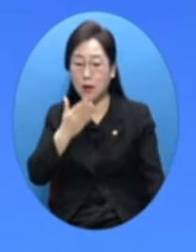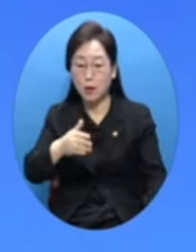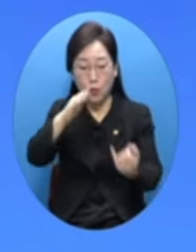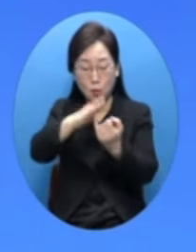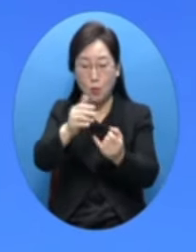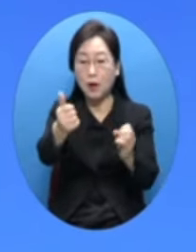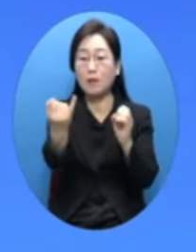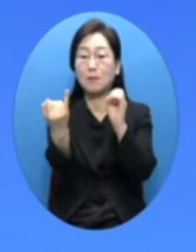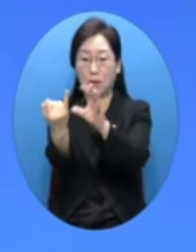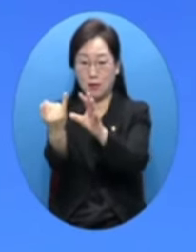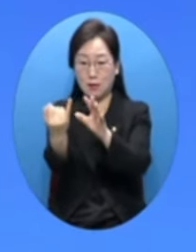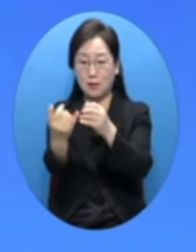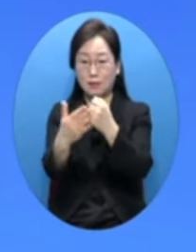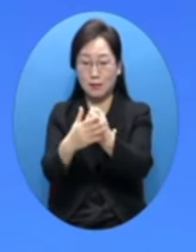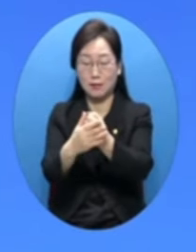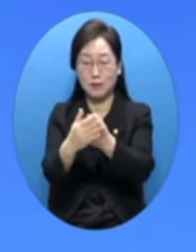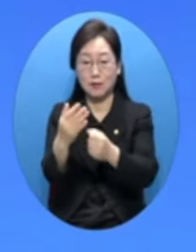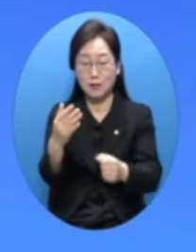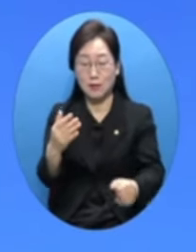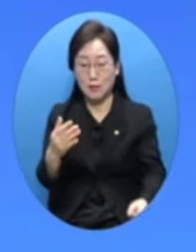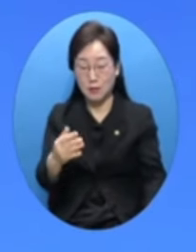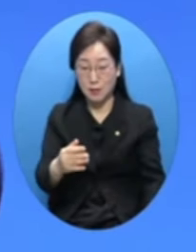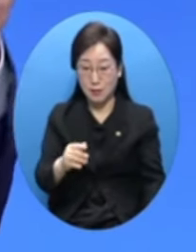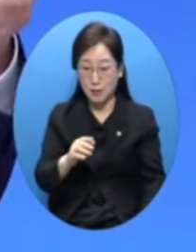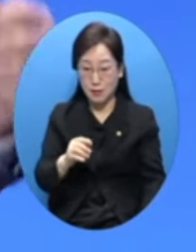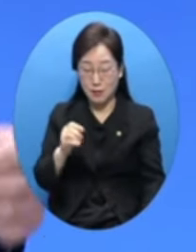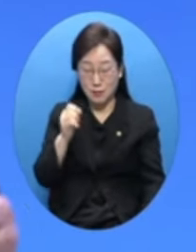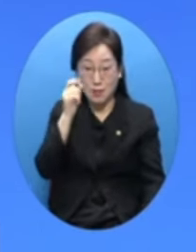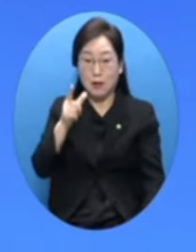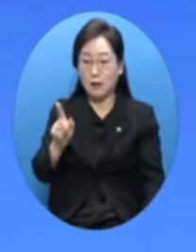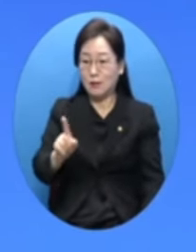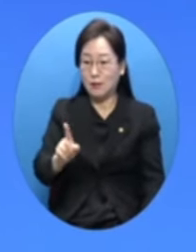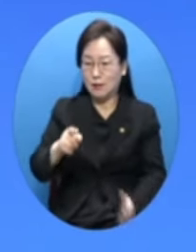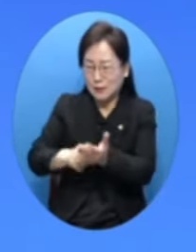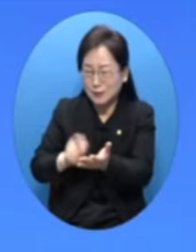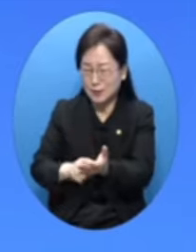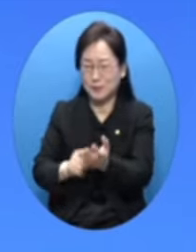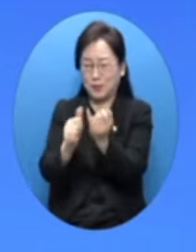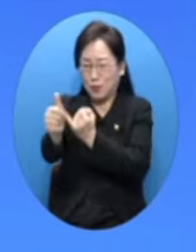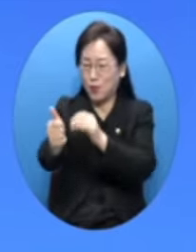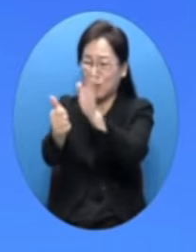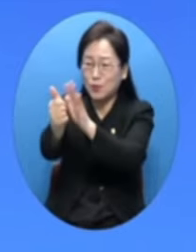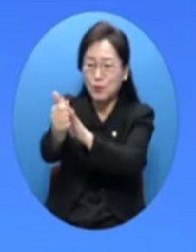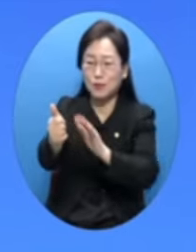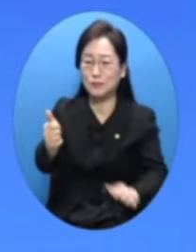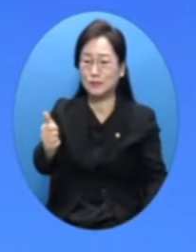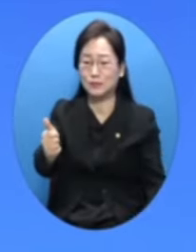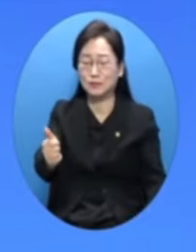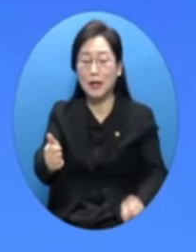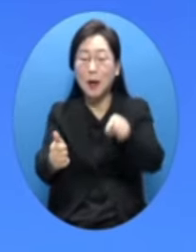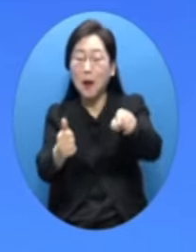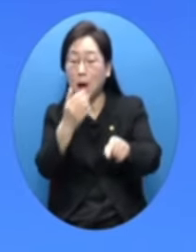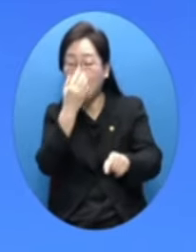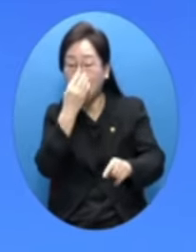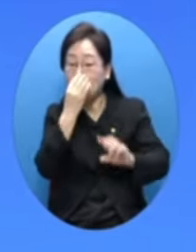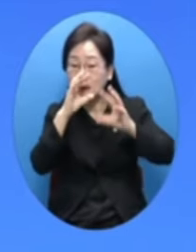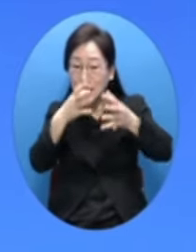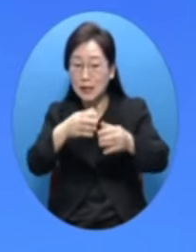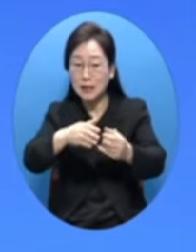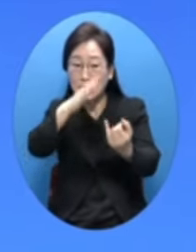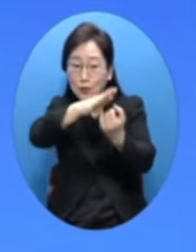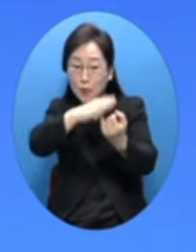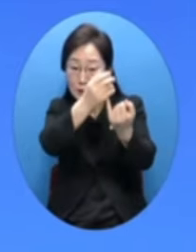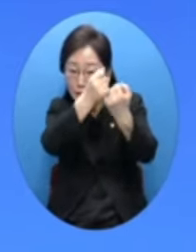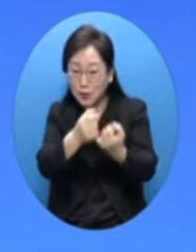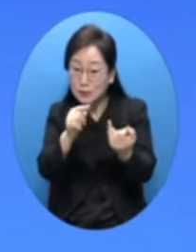그 아내가 가슴이 뛰었습니다. 당장 남편에게 했습니다. 여보 여보, 그 이스라엘에서 잡아온 그 계집아이